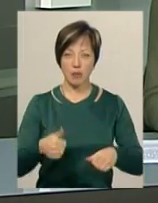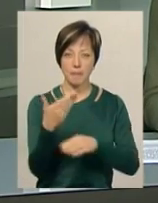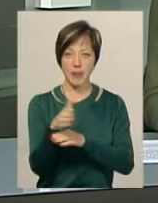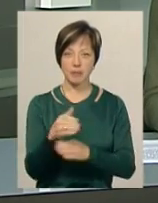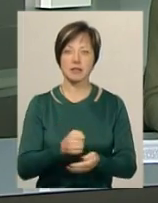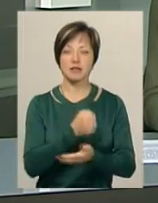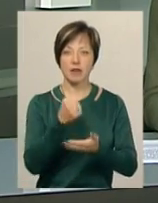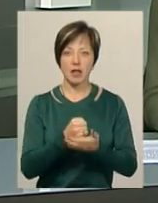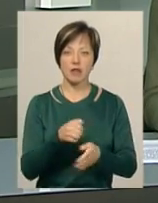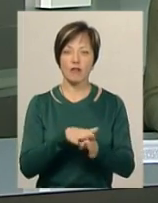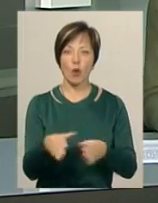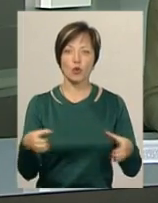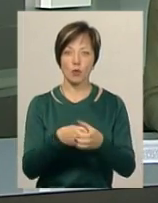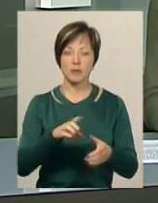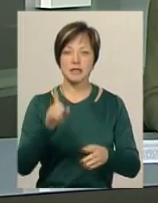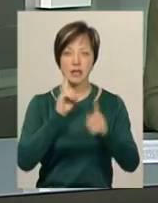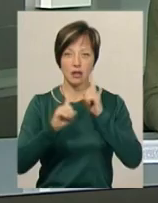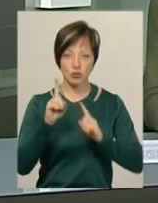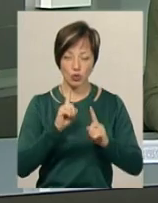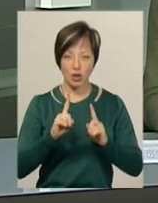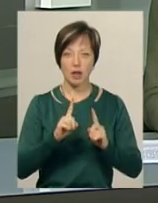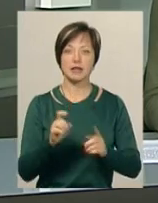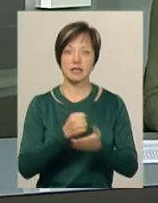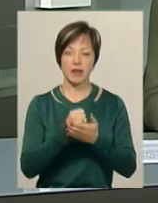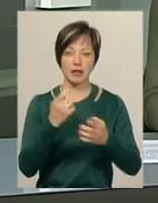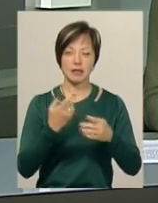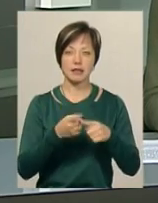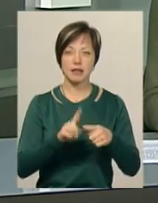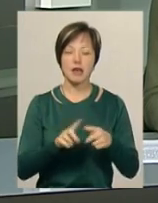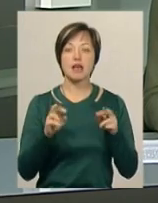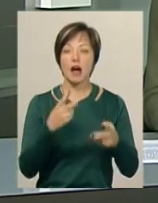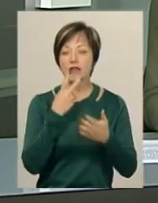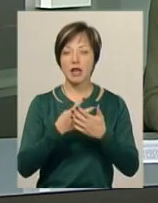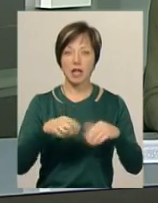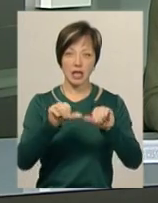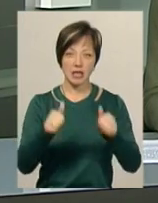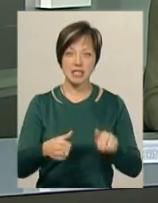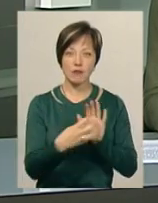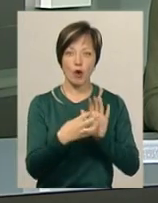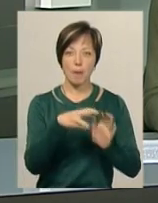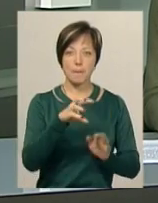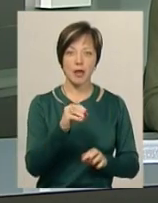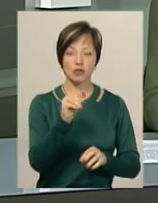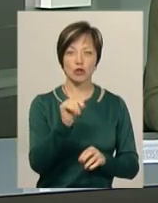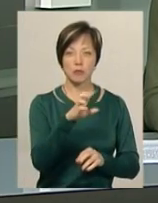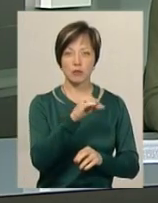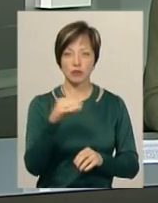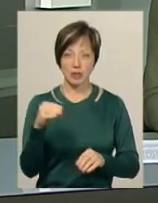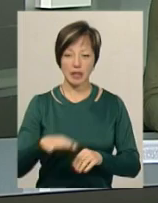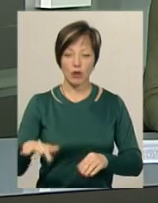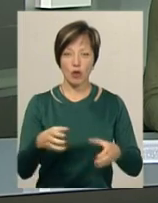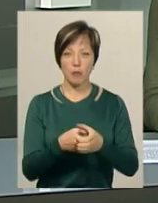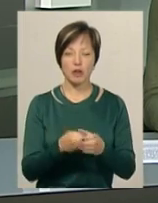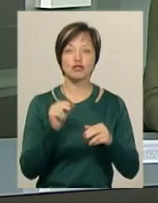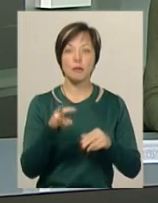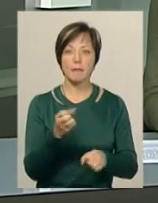схвалив виконком селищної ради, а депутата затвердили на сесії. Як виглядає символіка Меджибіської об'єднаної територіальної громади та